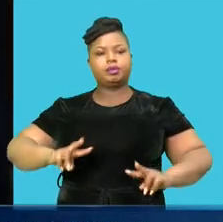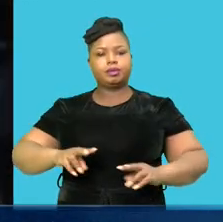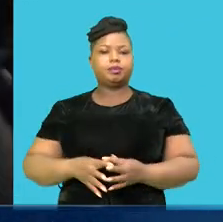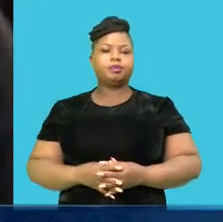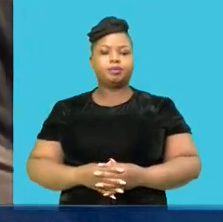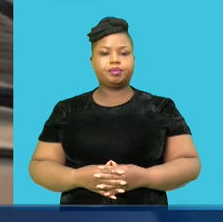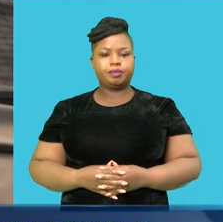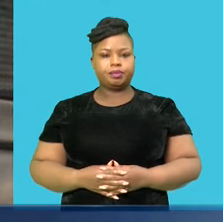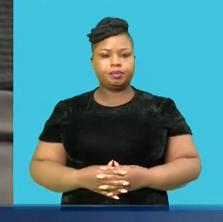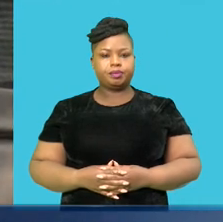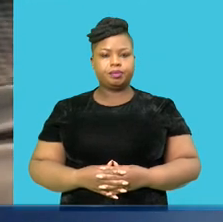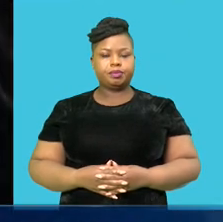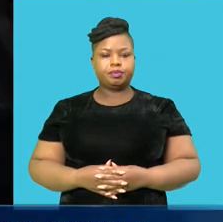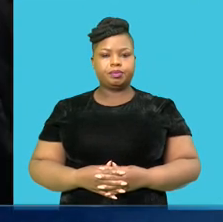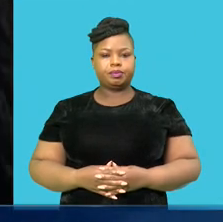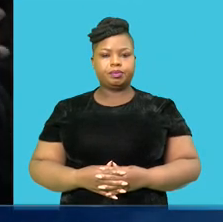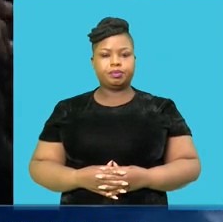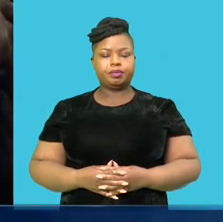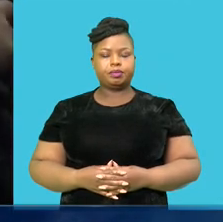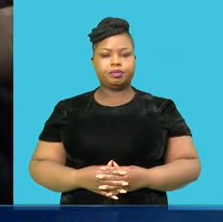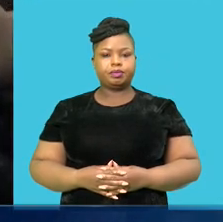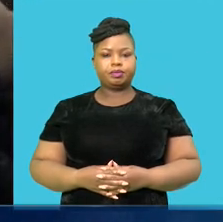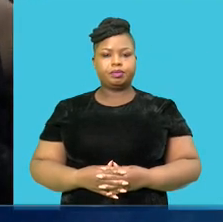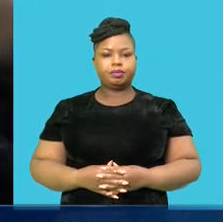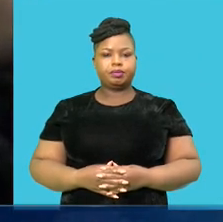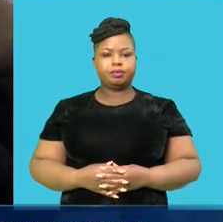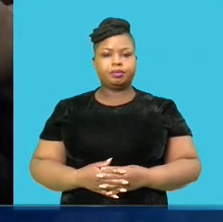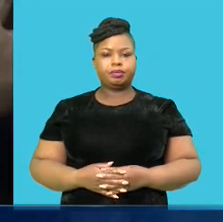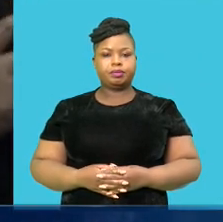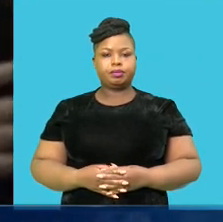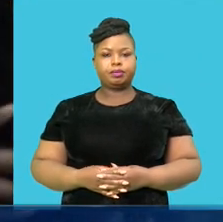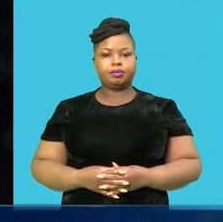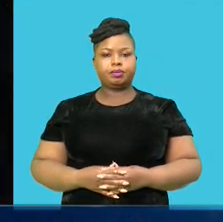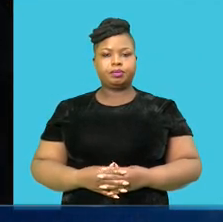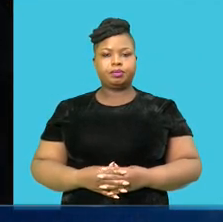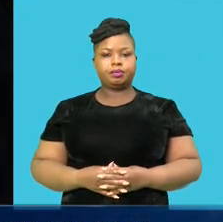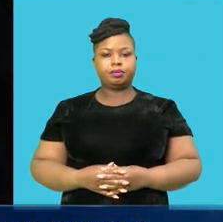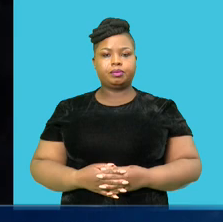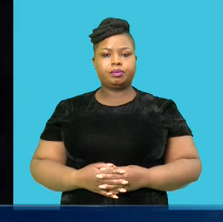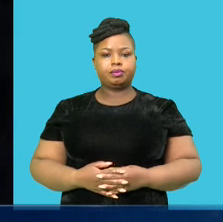unaphakade. Kwiindaba zeSoweto TV ndingunomzabalazo Mduka.